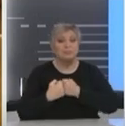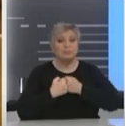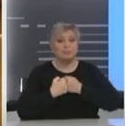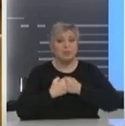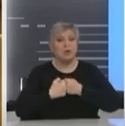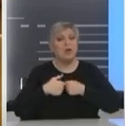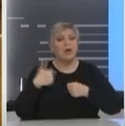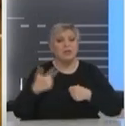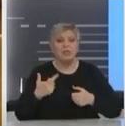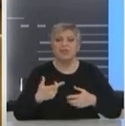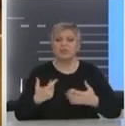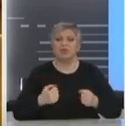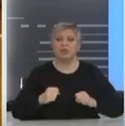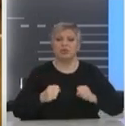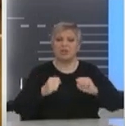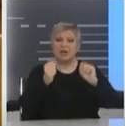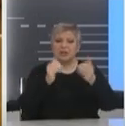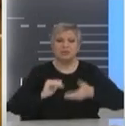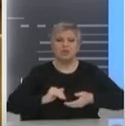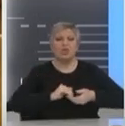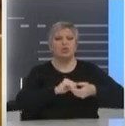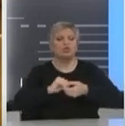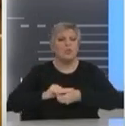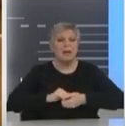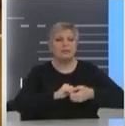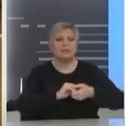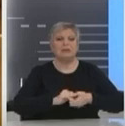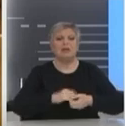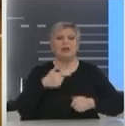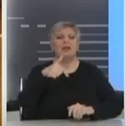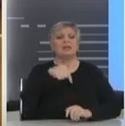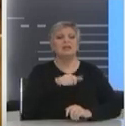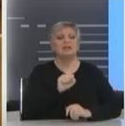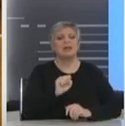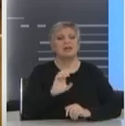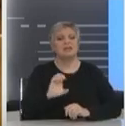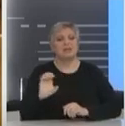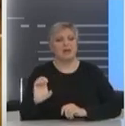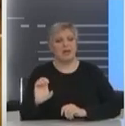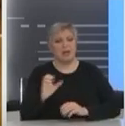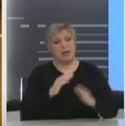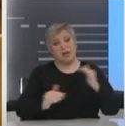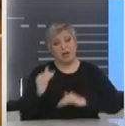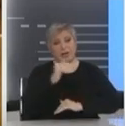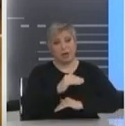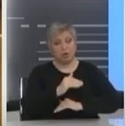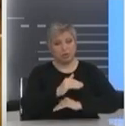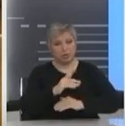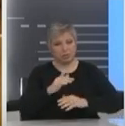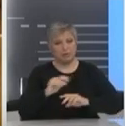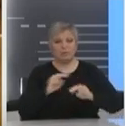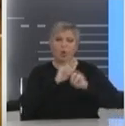συνδικαλιστικού κινήματος και ειδικότερα από τη ΓΕΣΕ, που το καλοκαίρι του 2015 ήξερε να